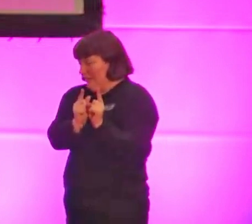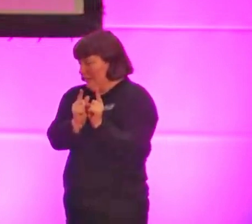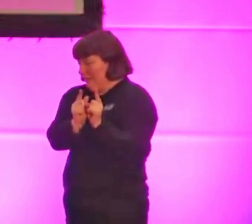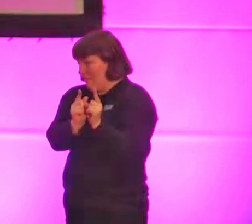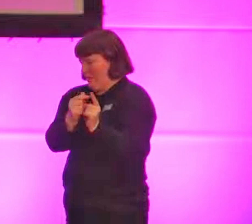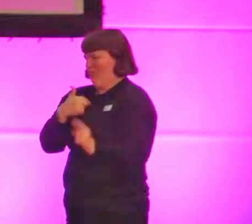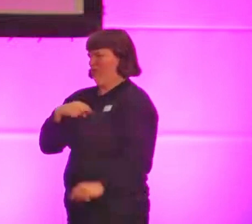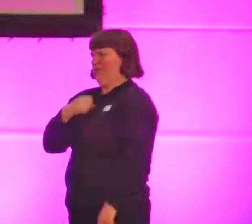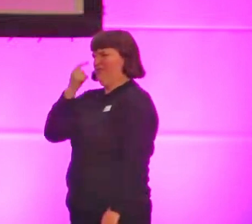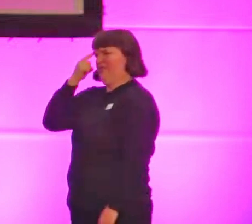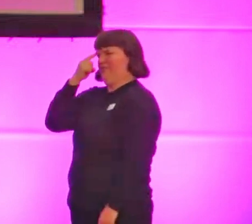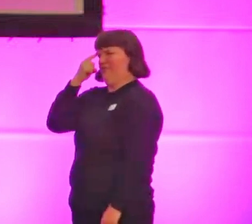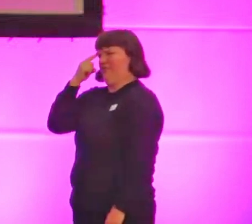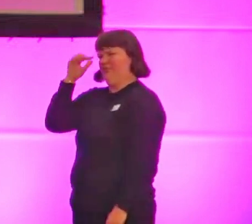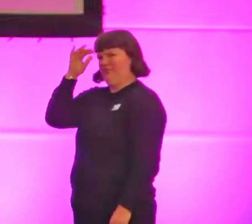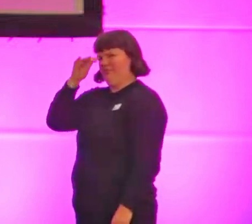Och då tänkte jag